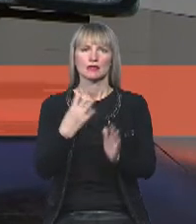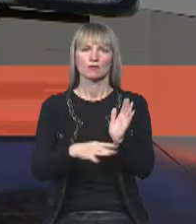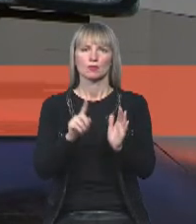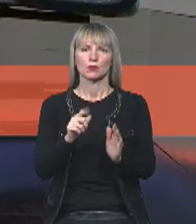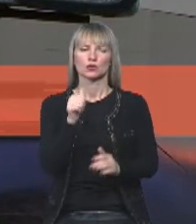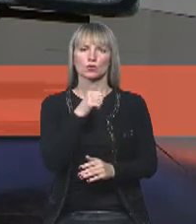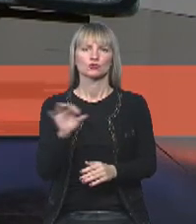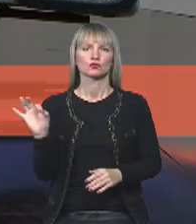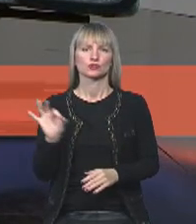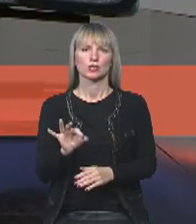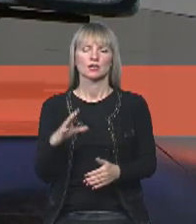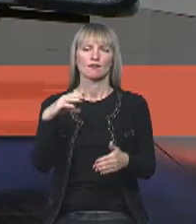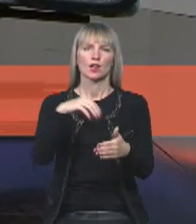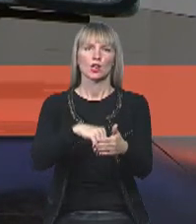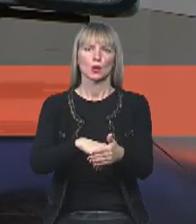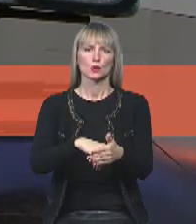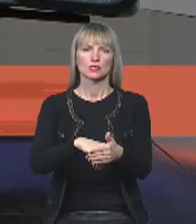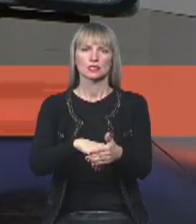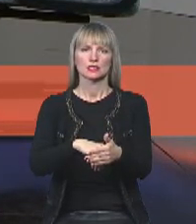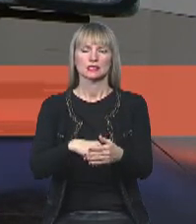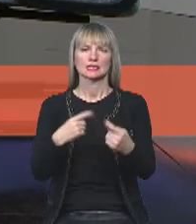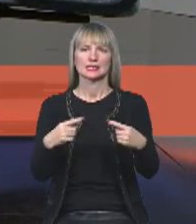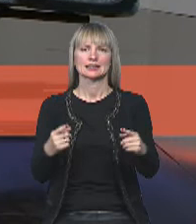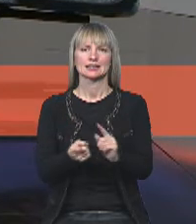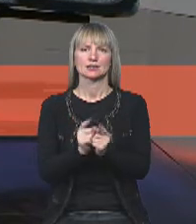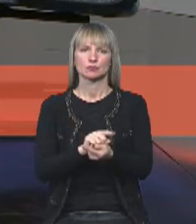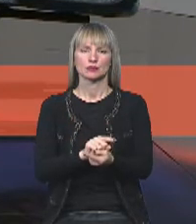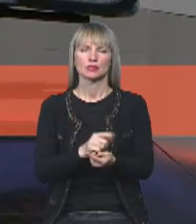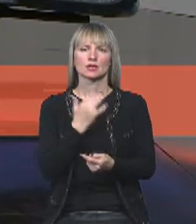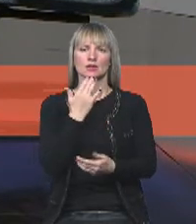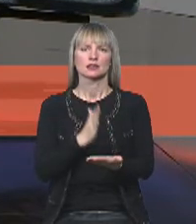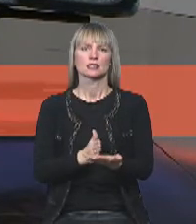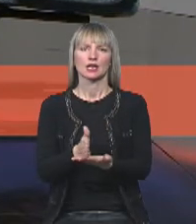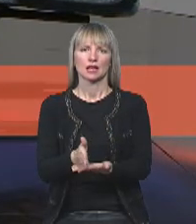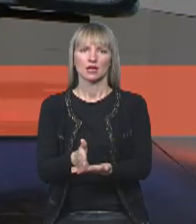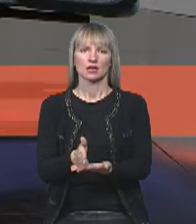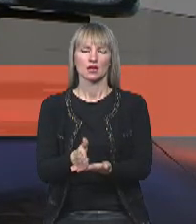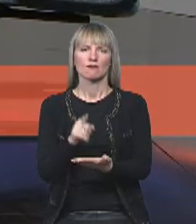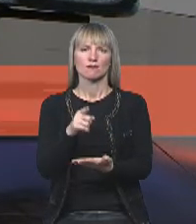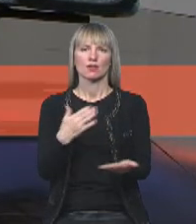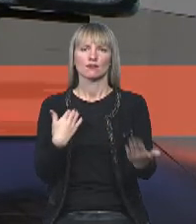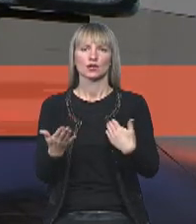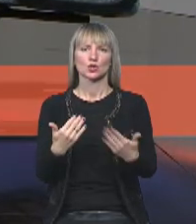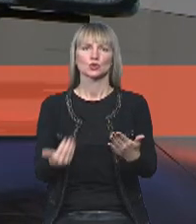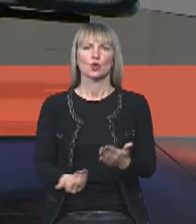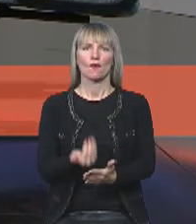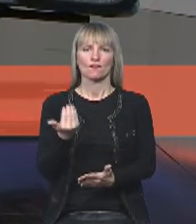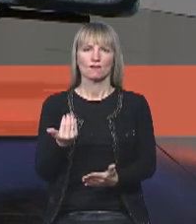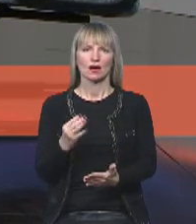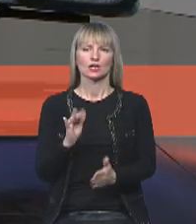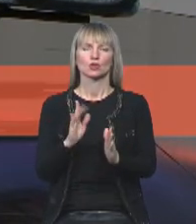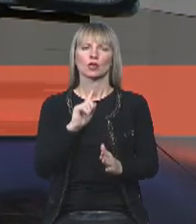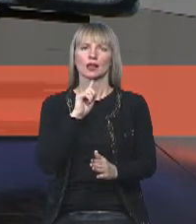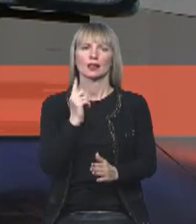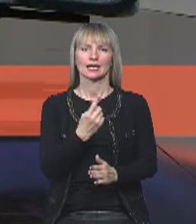просто дуже часто вносилися різні зміни. Угу. Національна стратегія, вона відносно там нова, її лише